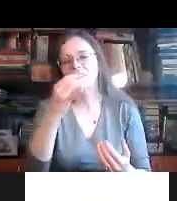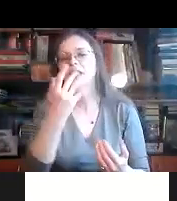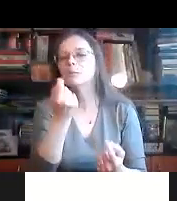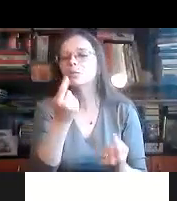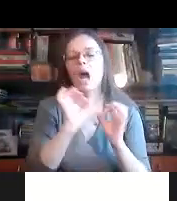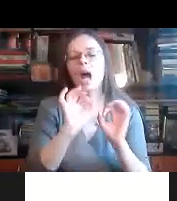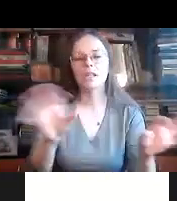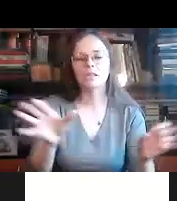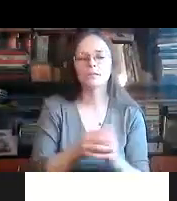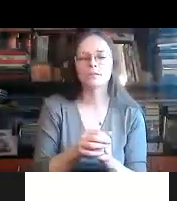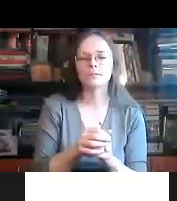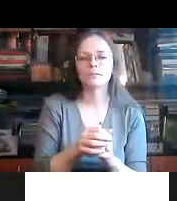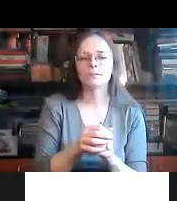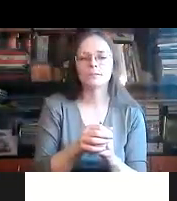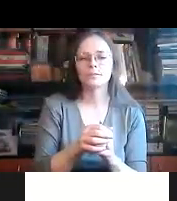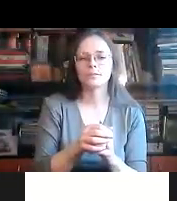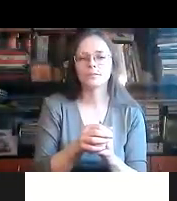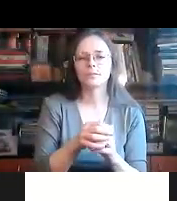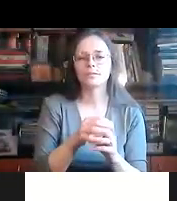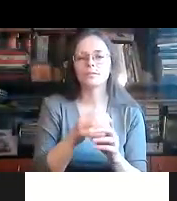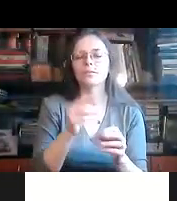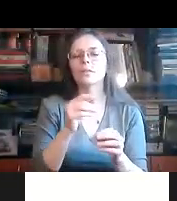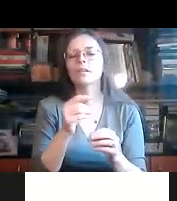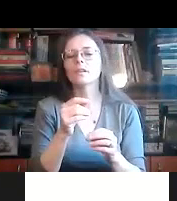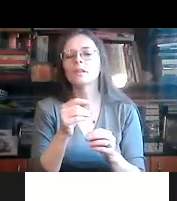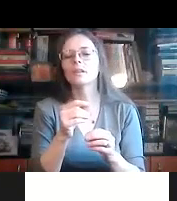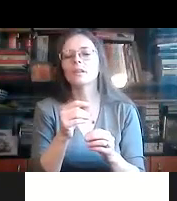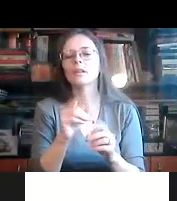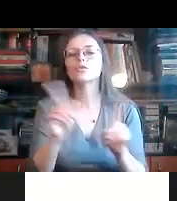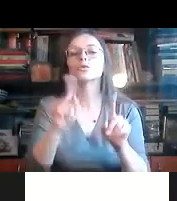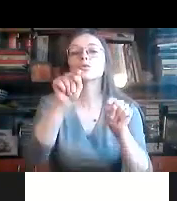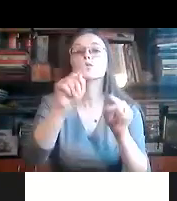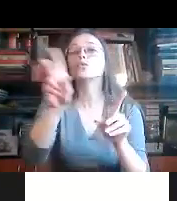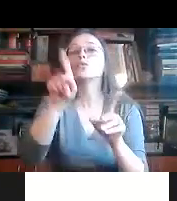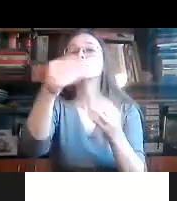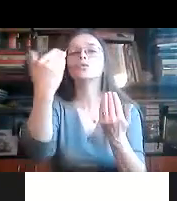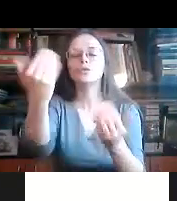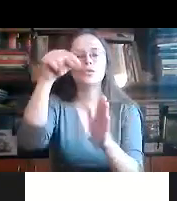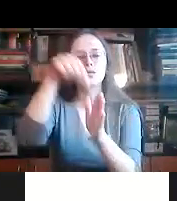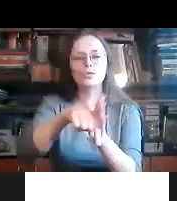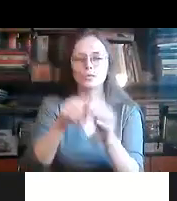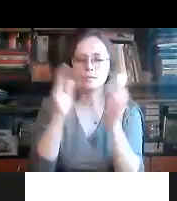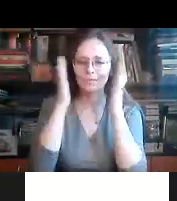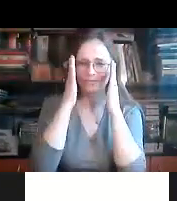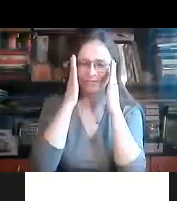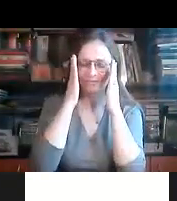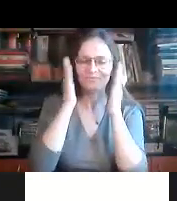вообще, как ваши актеры там, в вашей сфере.